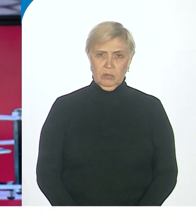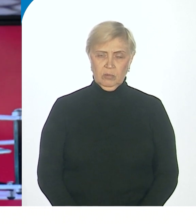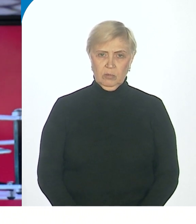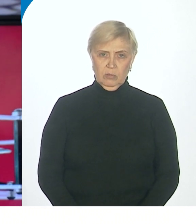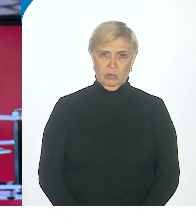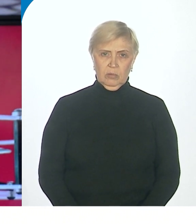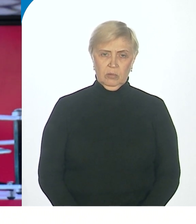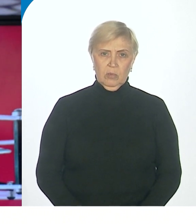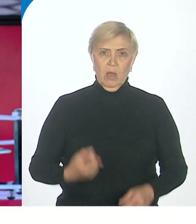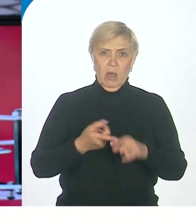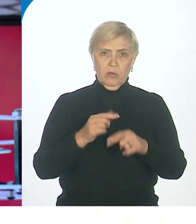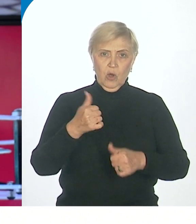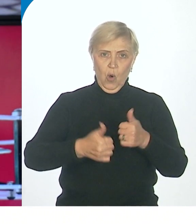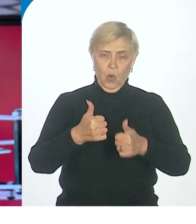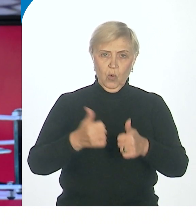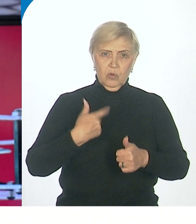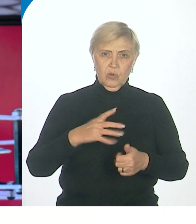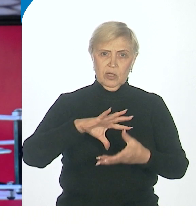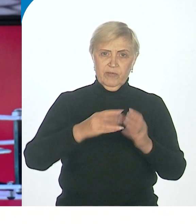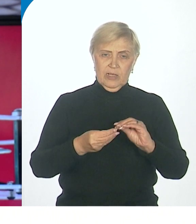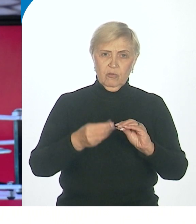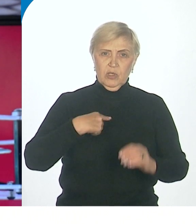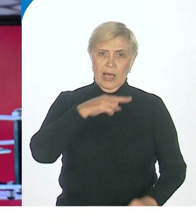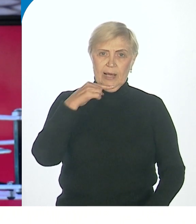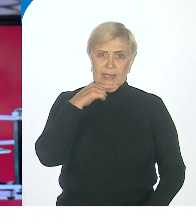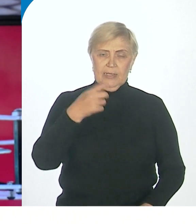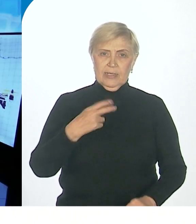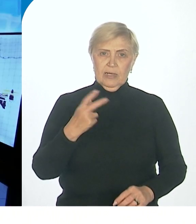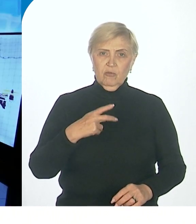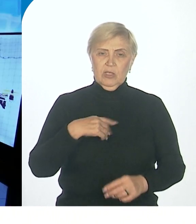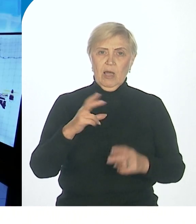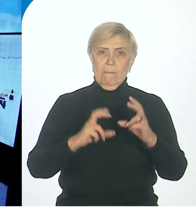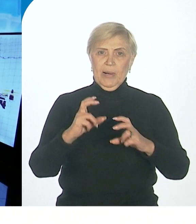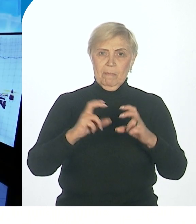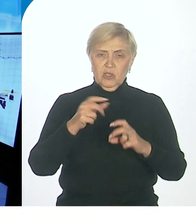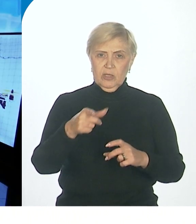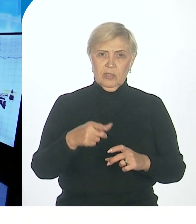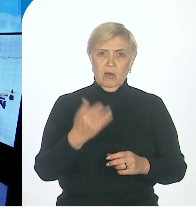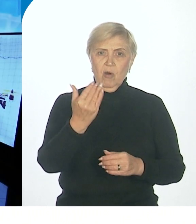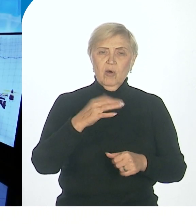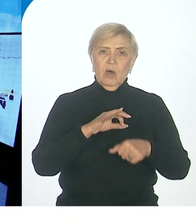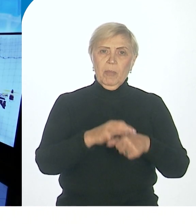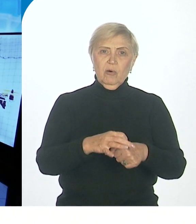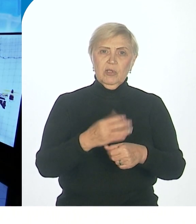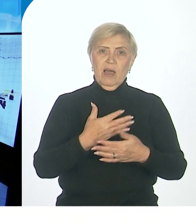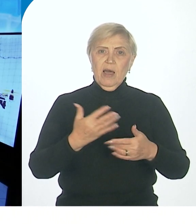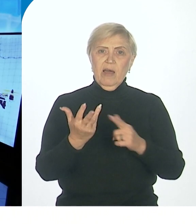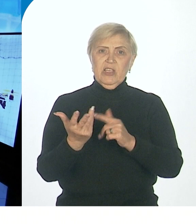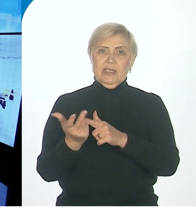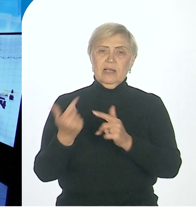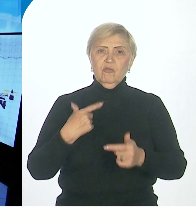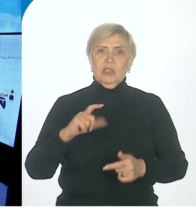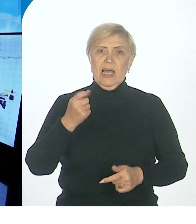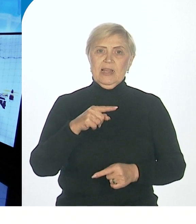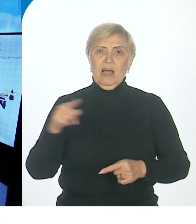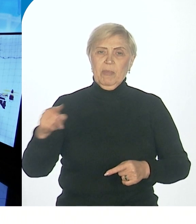Кибердром – это конкурс всероссийский, кадры для цифровой промышленности. Он проходит в несколько этапов. На первом